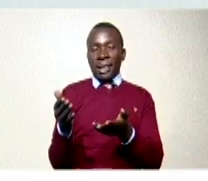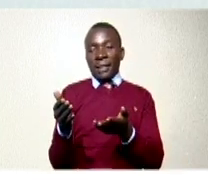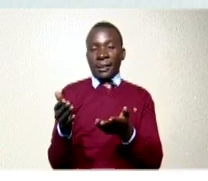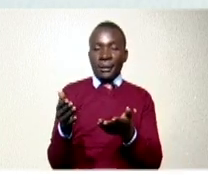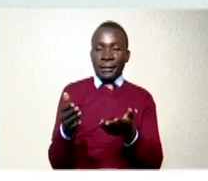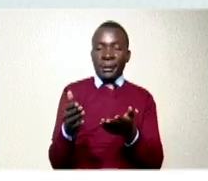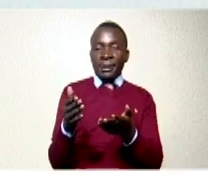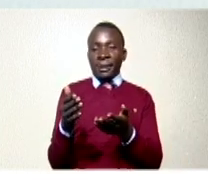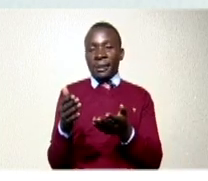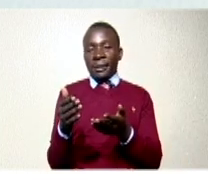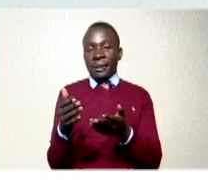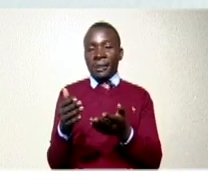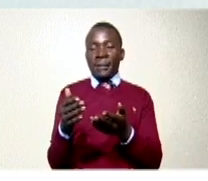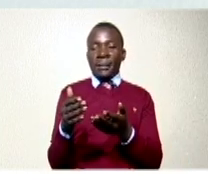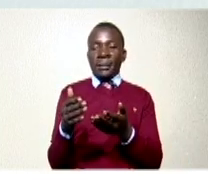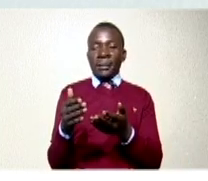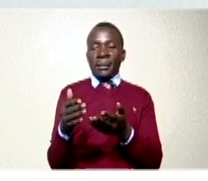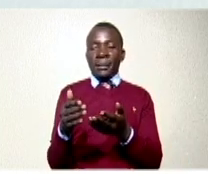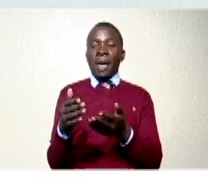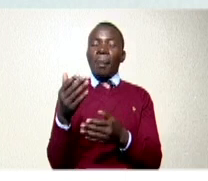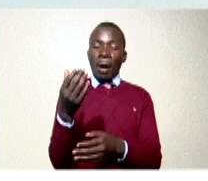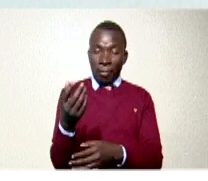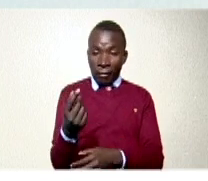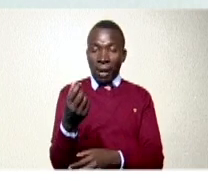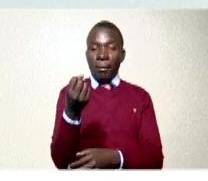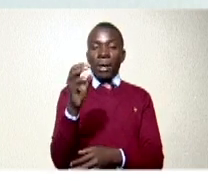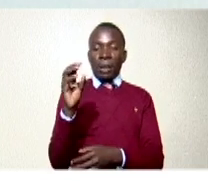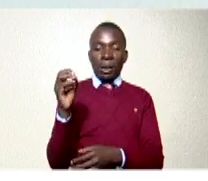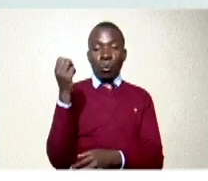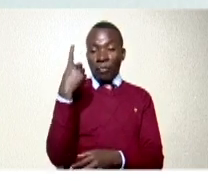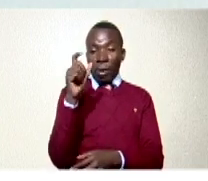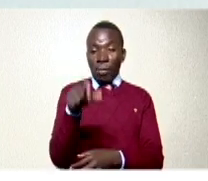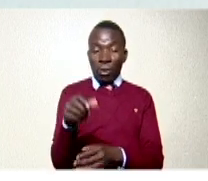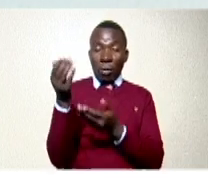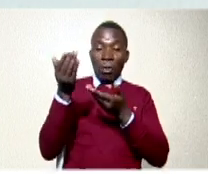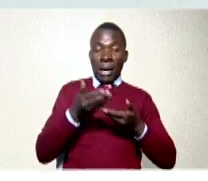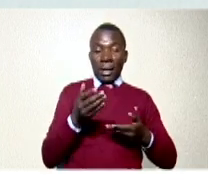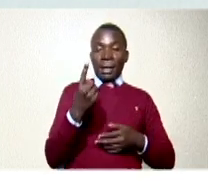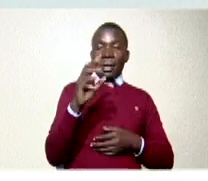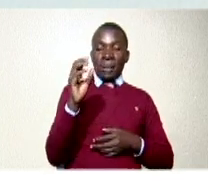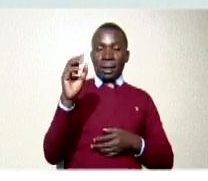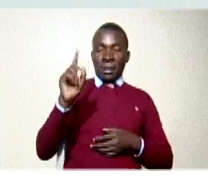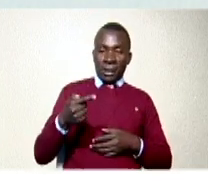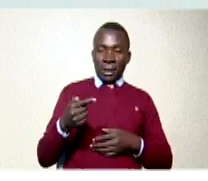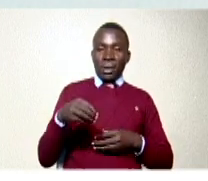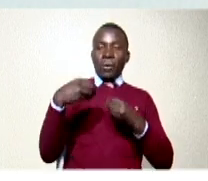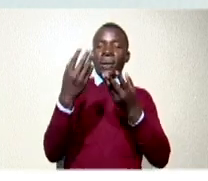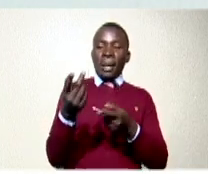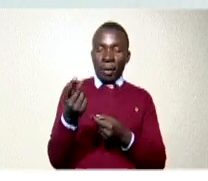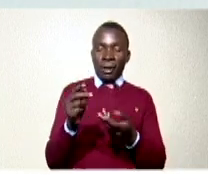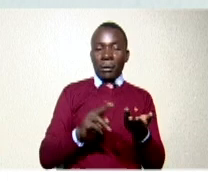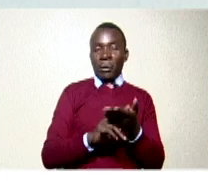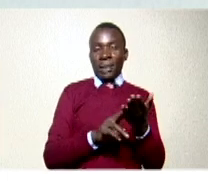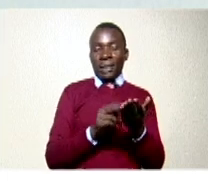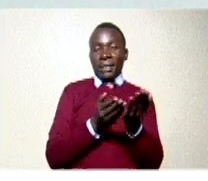kugura iby'100,000 utanga amafaranga 500 urumva rero ku muntu wakira 100,000 gutanga 500 yo kujya gukoresha serivisi